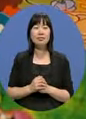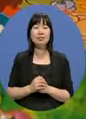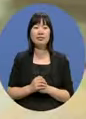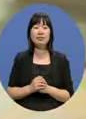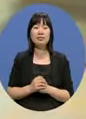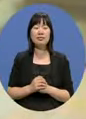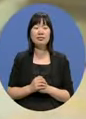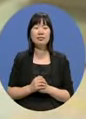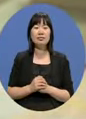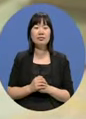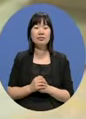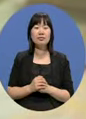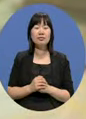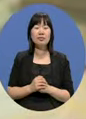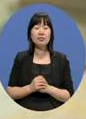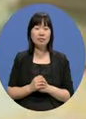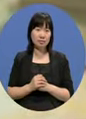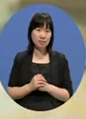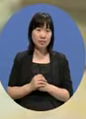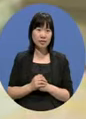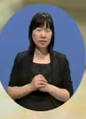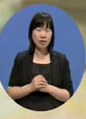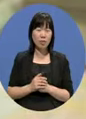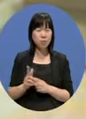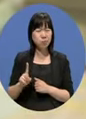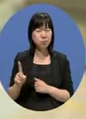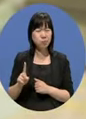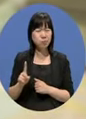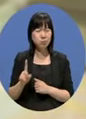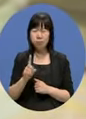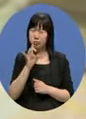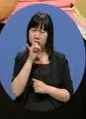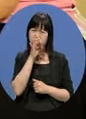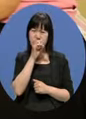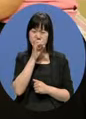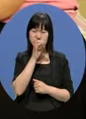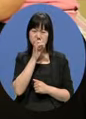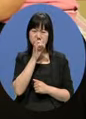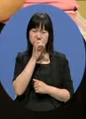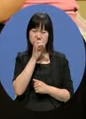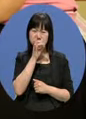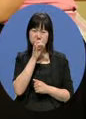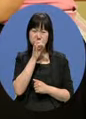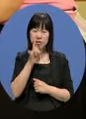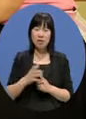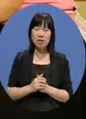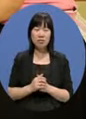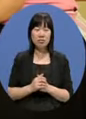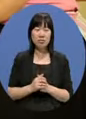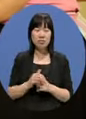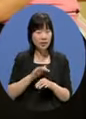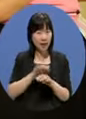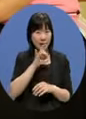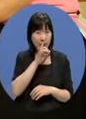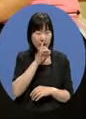와 어 왜 안 되지 퍼즐 잘 안